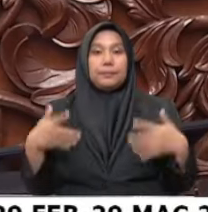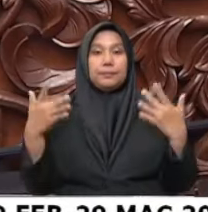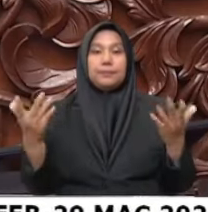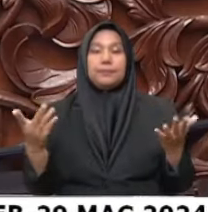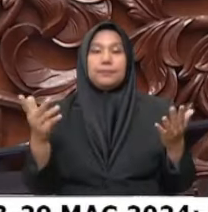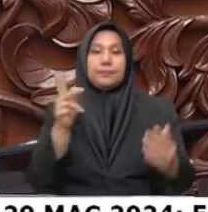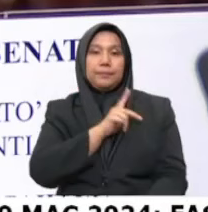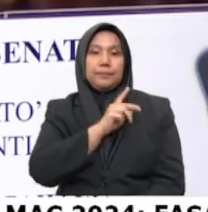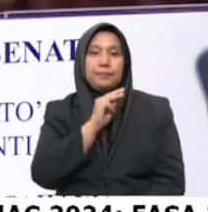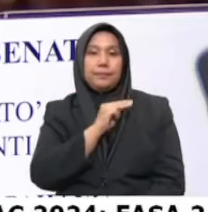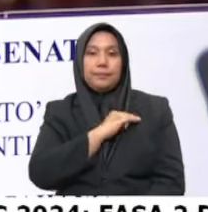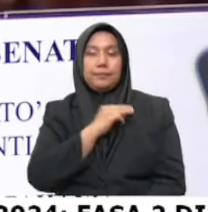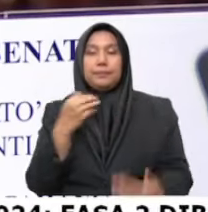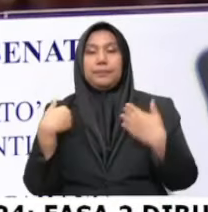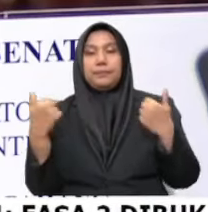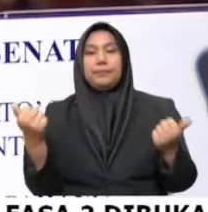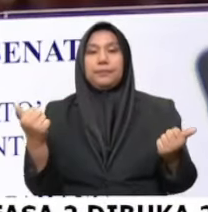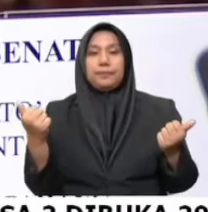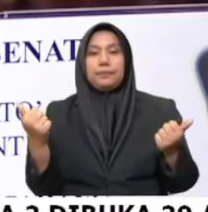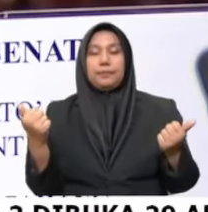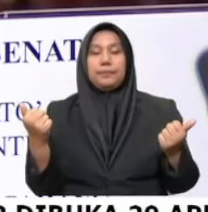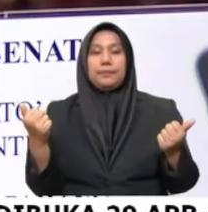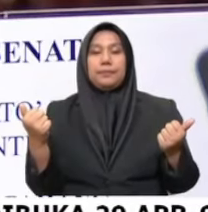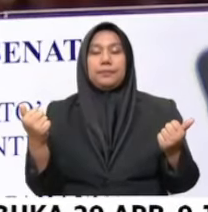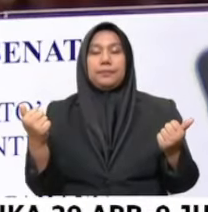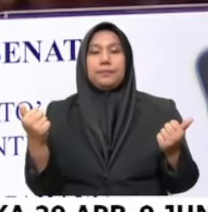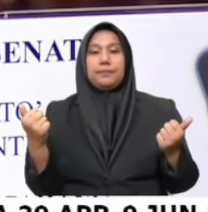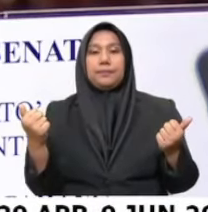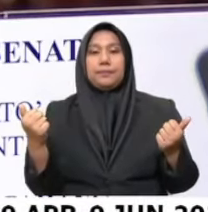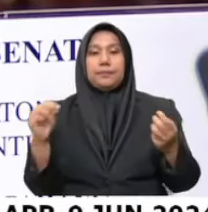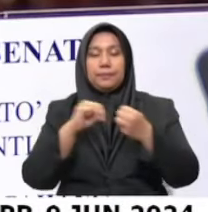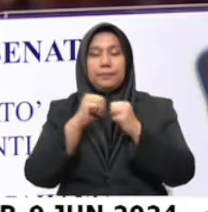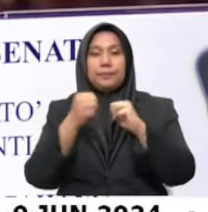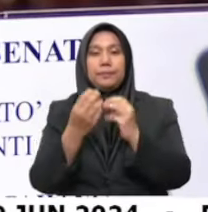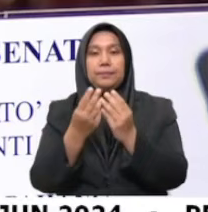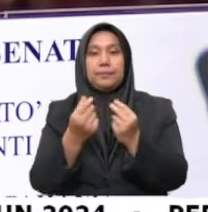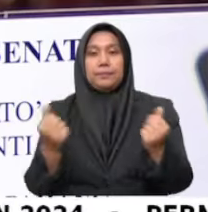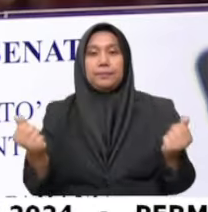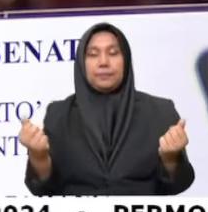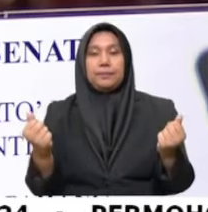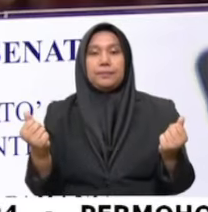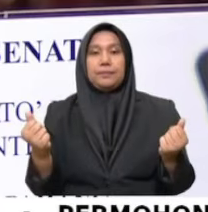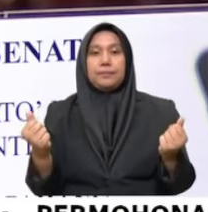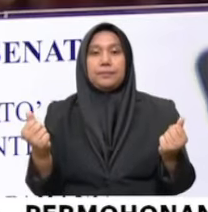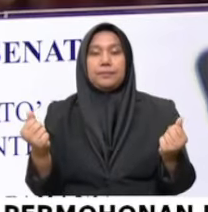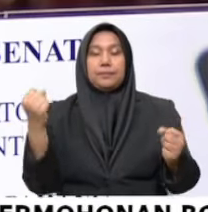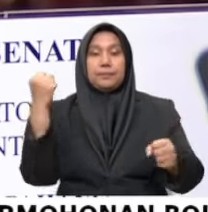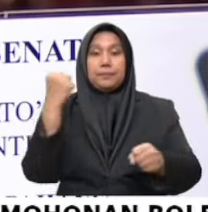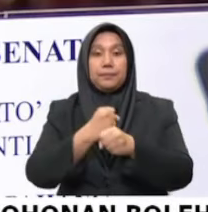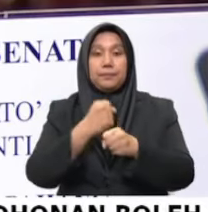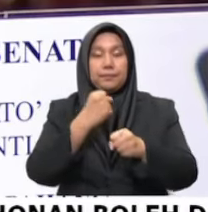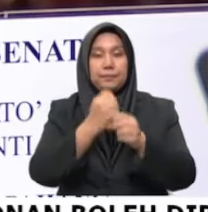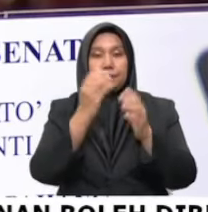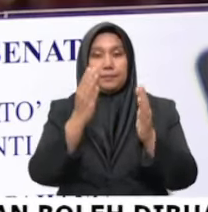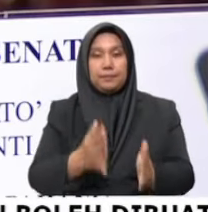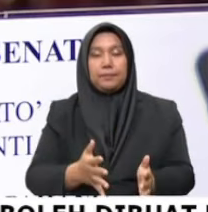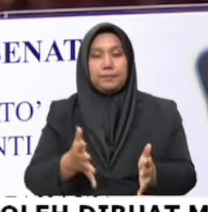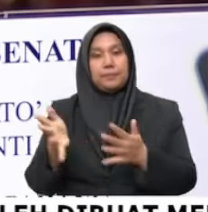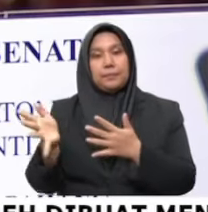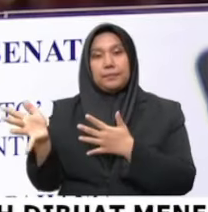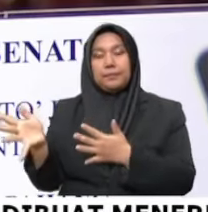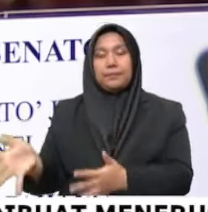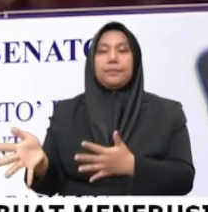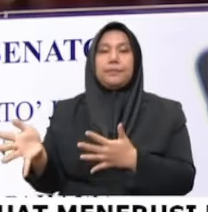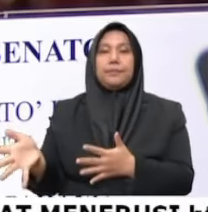Bagaimanakah Kementerian Kesihatan menangani isu petugas yang meninggalkan sektor awam iaitu